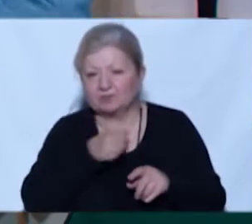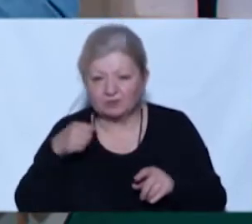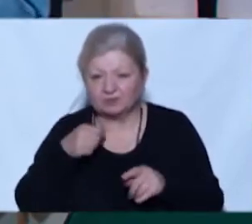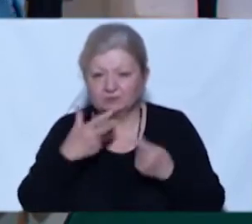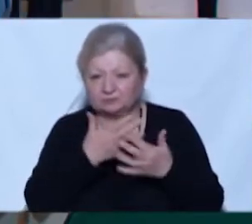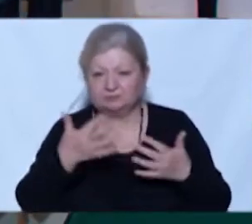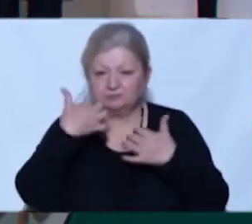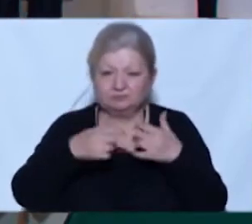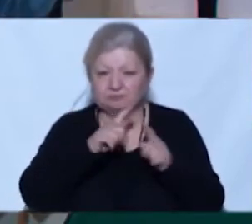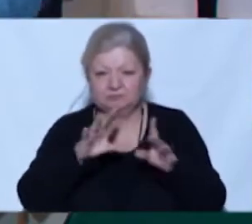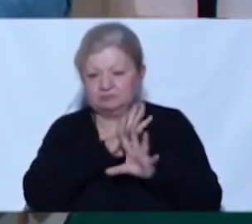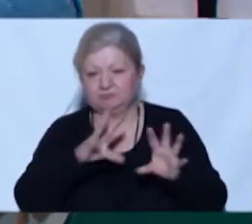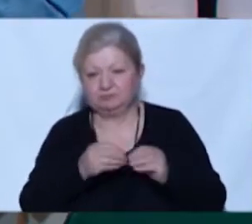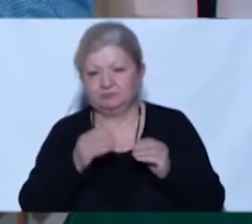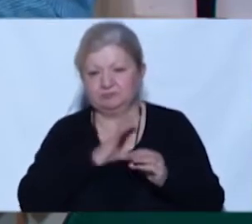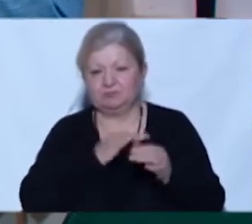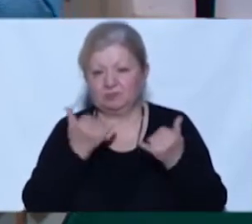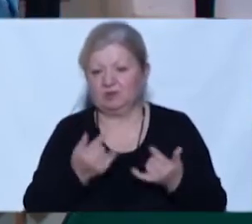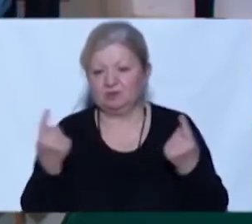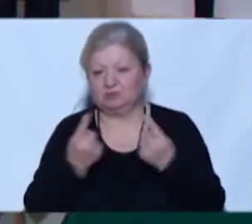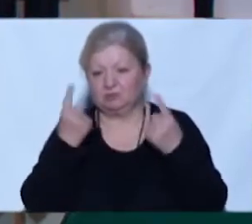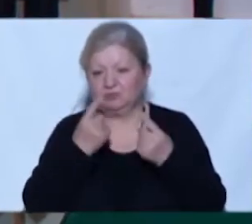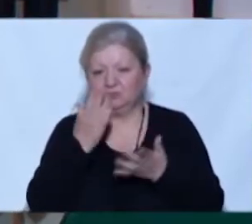Androidsa, romelit stres ceolebri optimaulena.